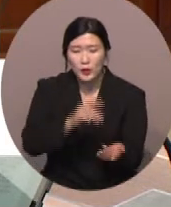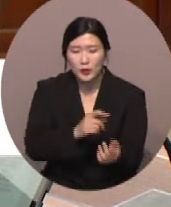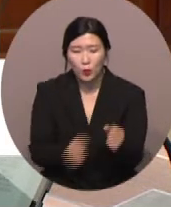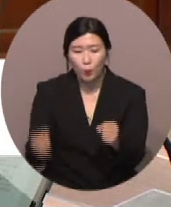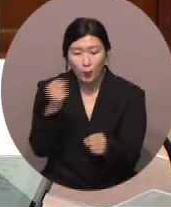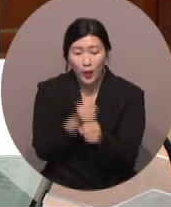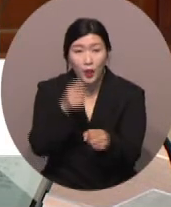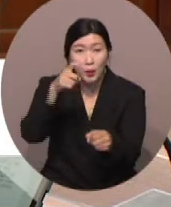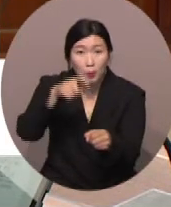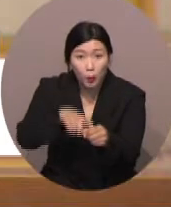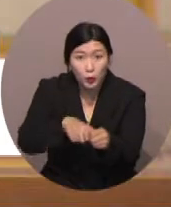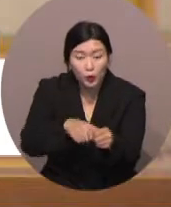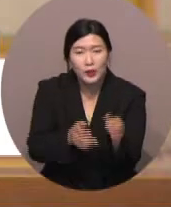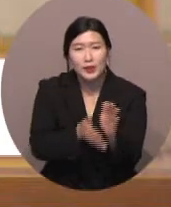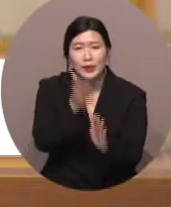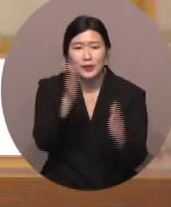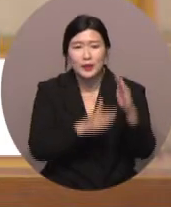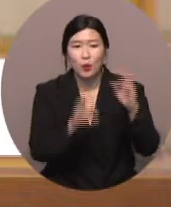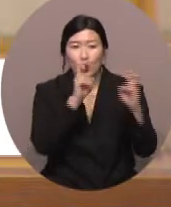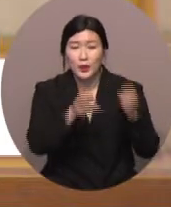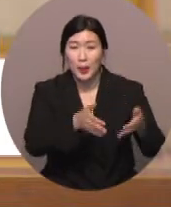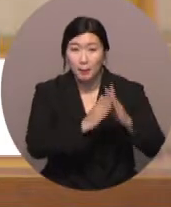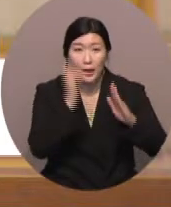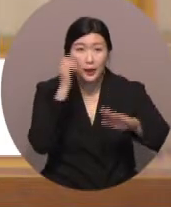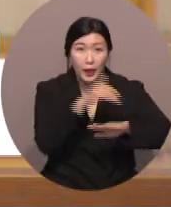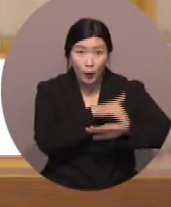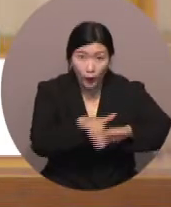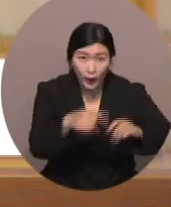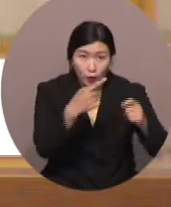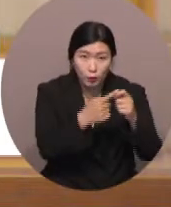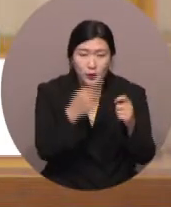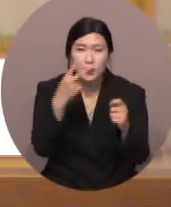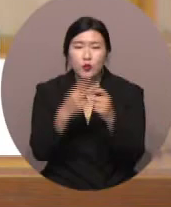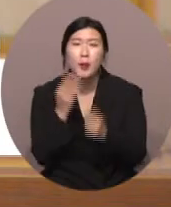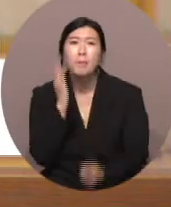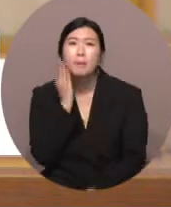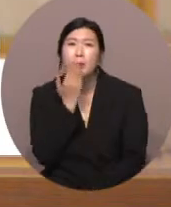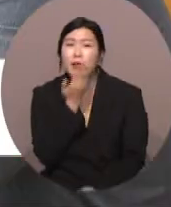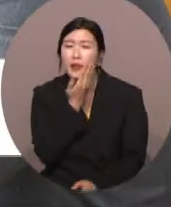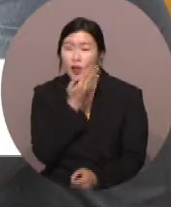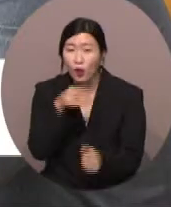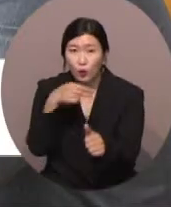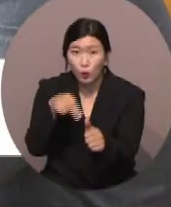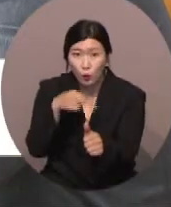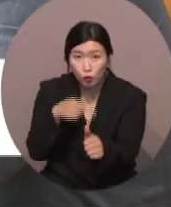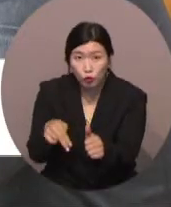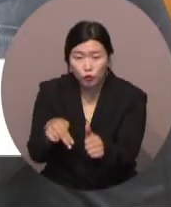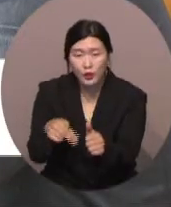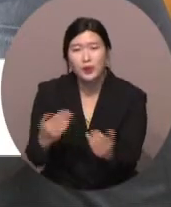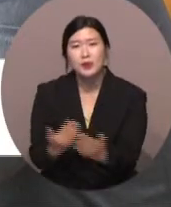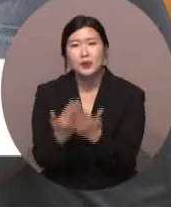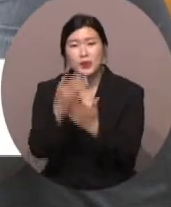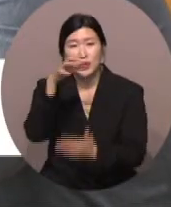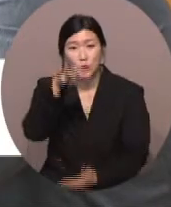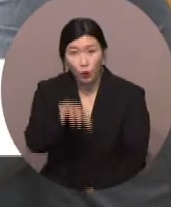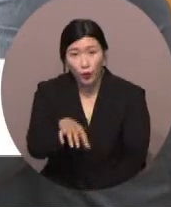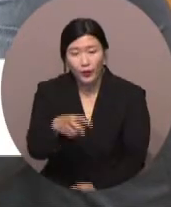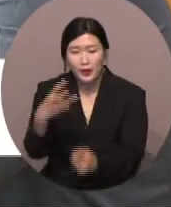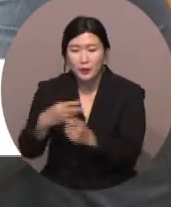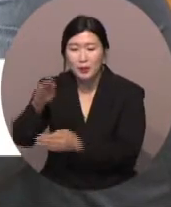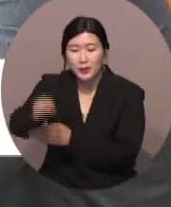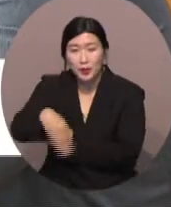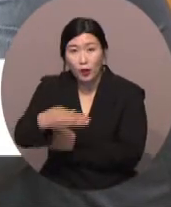적합한 도시재생공사 설립 검토와 함께 미용 관련 교육과 사업을 유치할 뷰티산업진흥원과